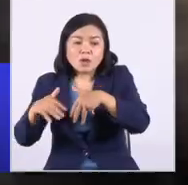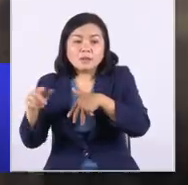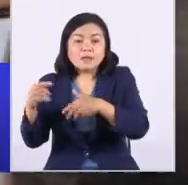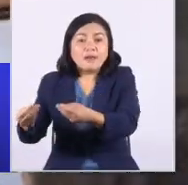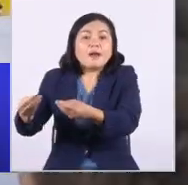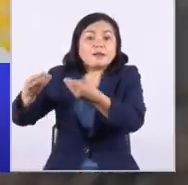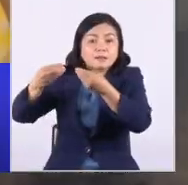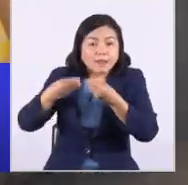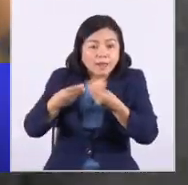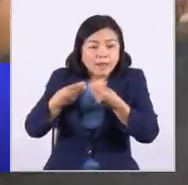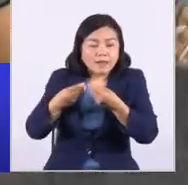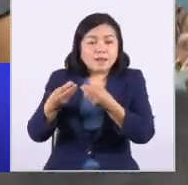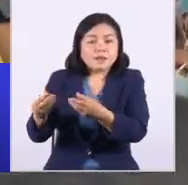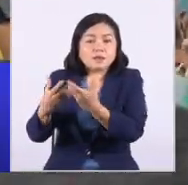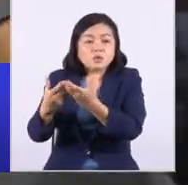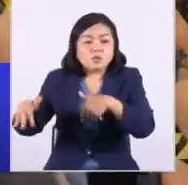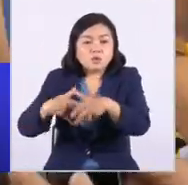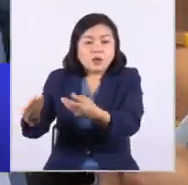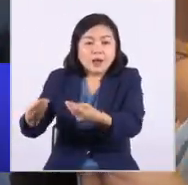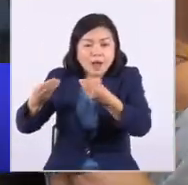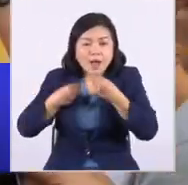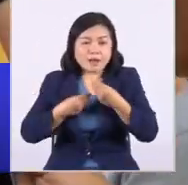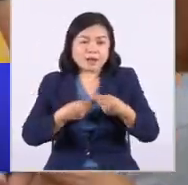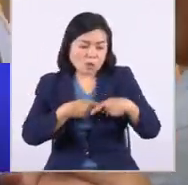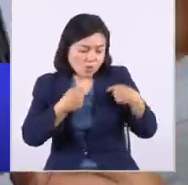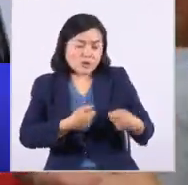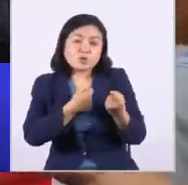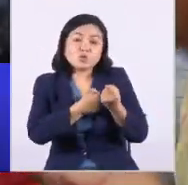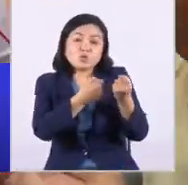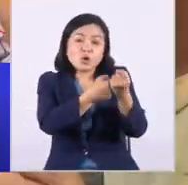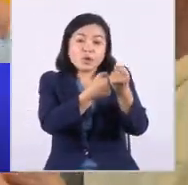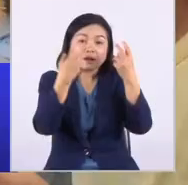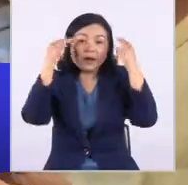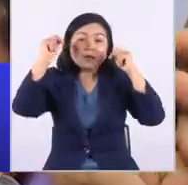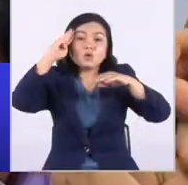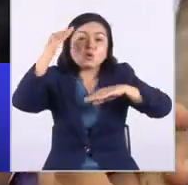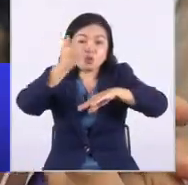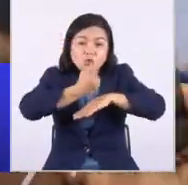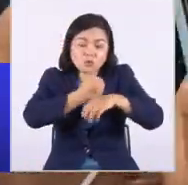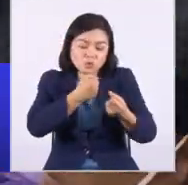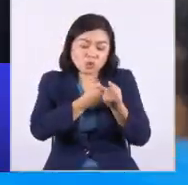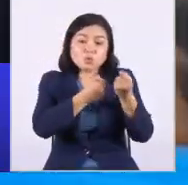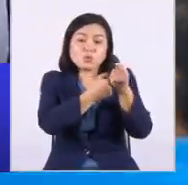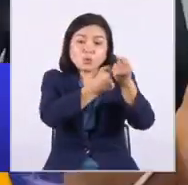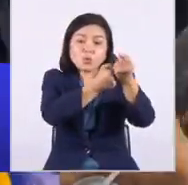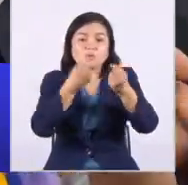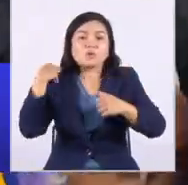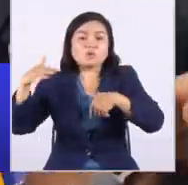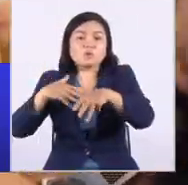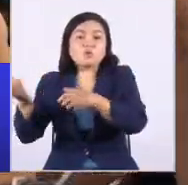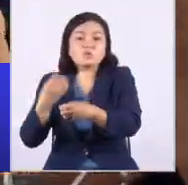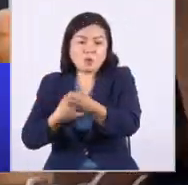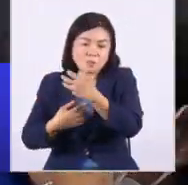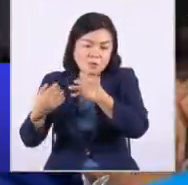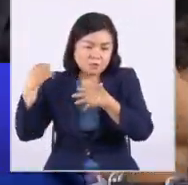นะครับของให้ของที่ระลึกเนี่ยสู้ๆนายกตู่ตู่ไม่ใช่นายกตู่สู้ๆไม่ใช่ตู่ตู่น